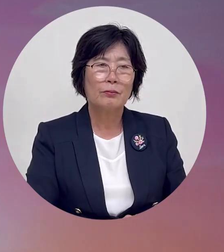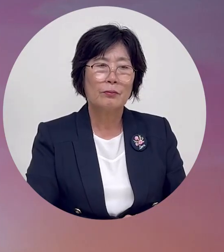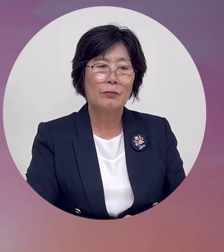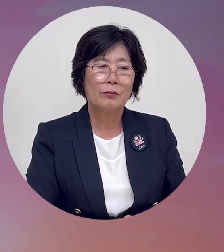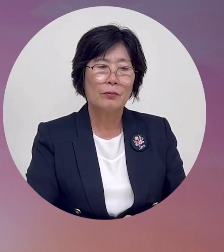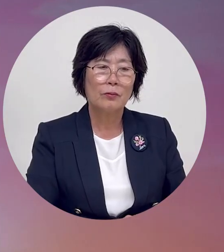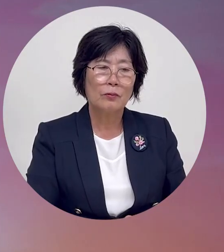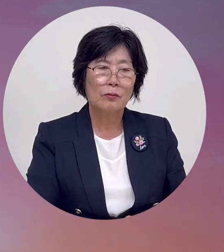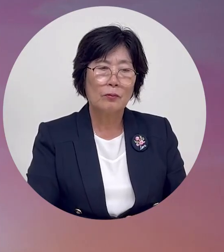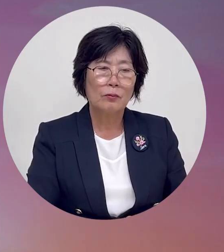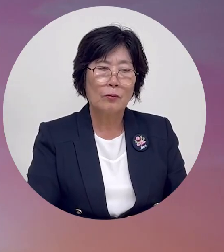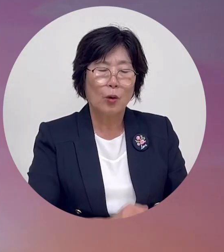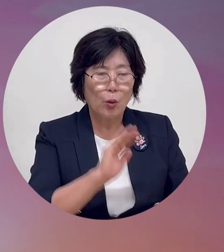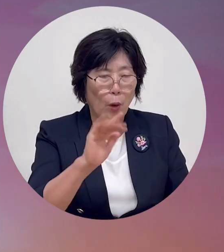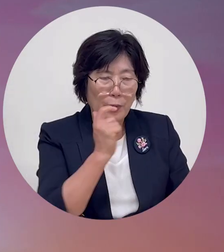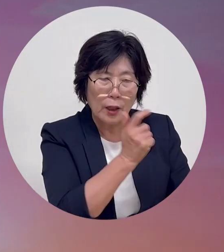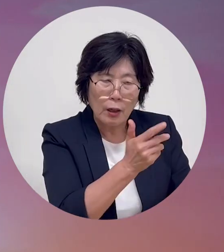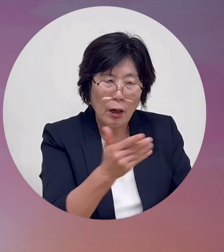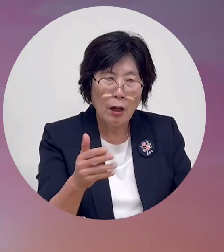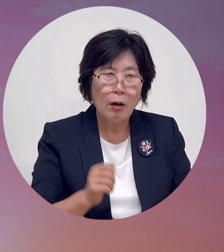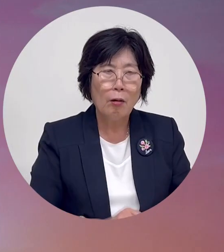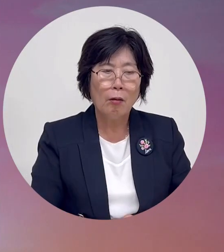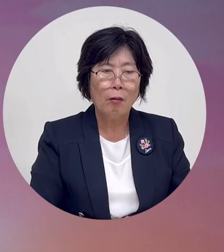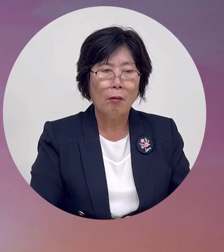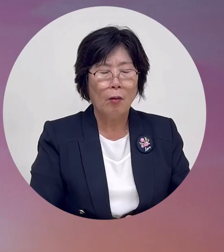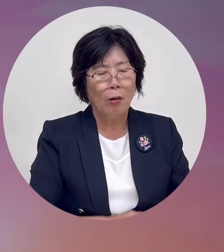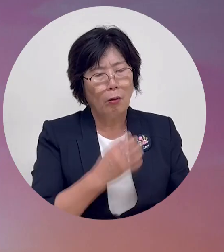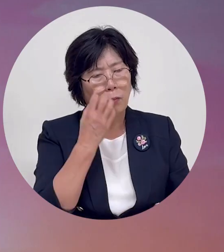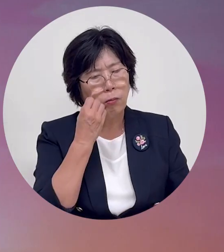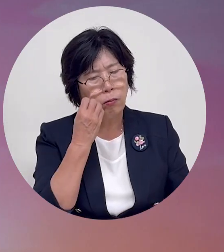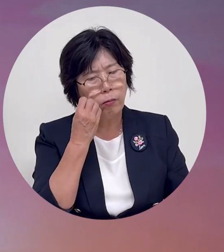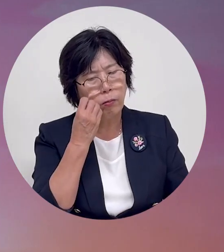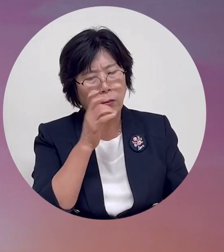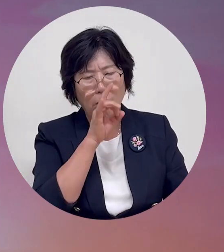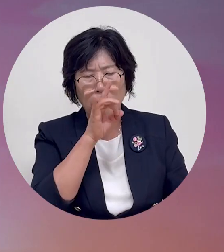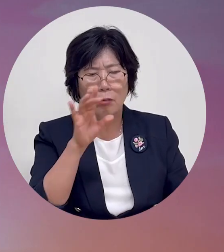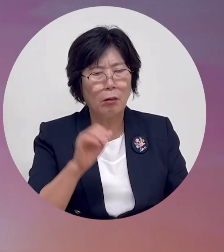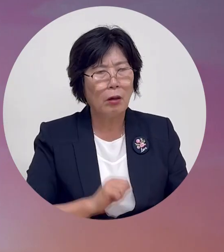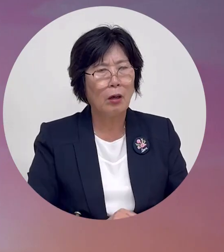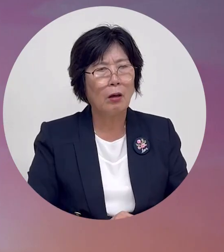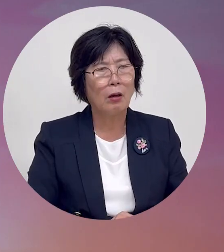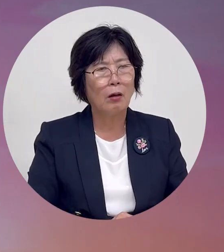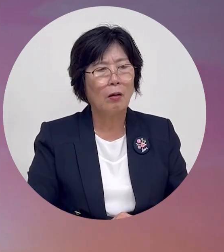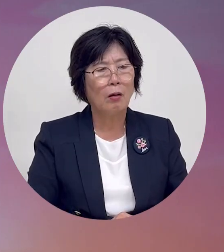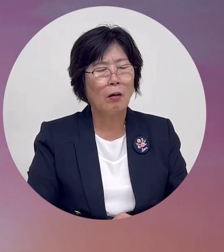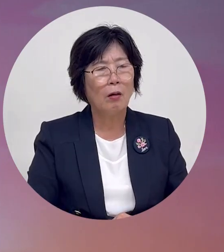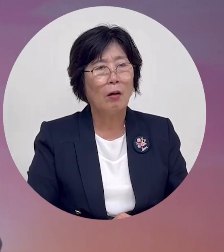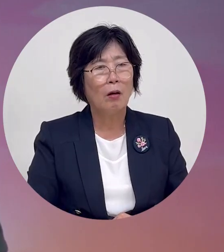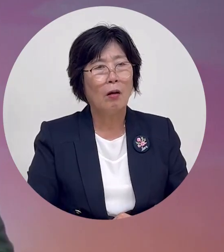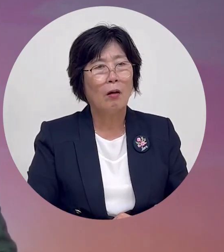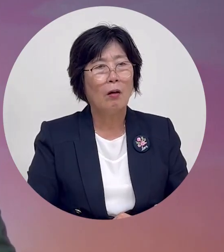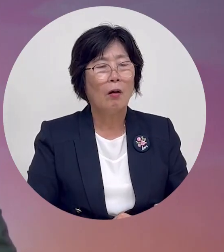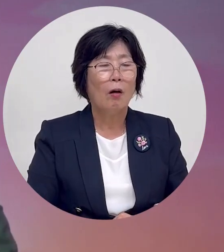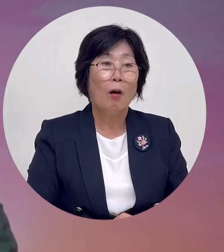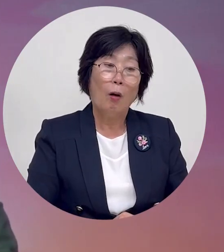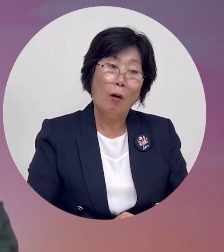돼요, 안 돼요? 안 되죠. 그렇죠? 그렇게 하면 안 되죠.